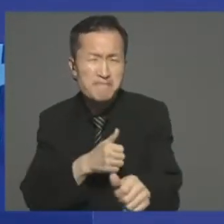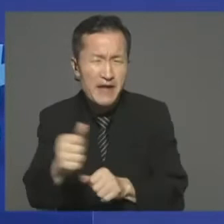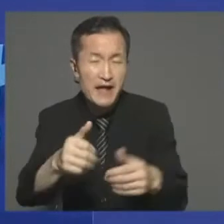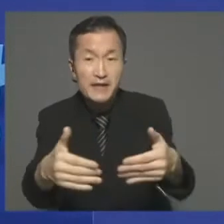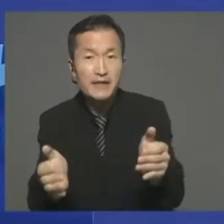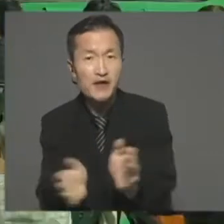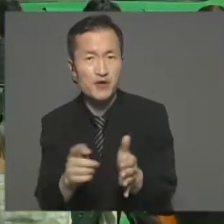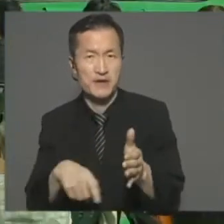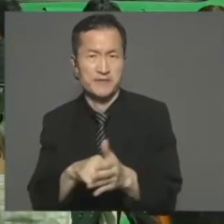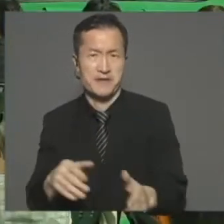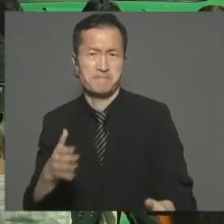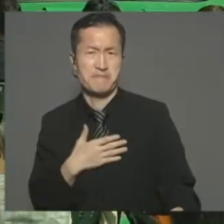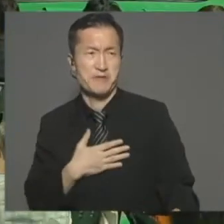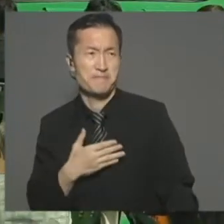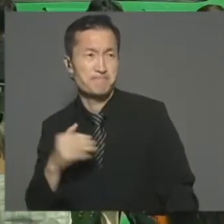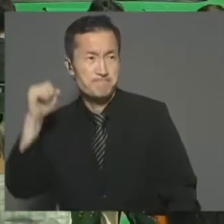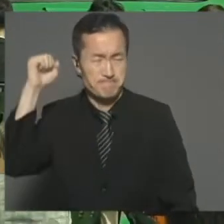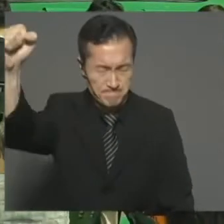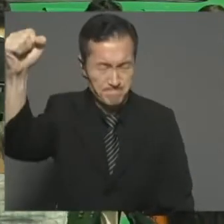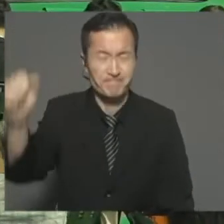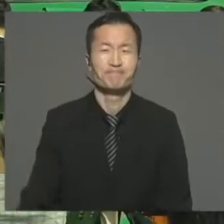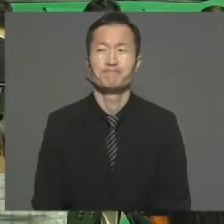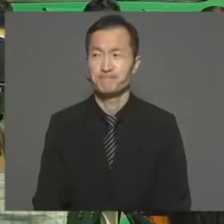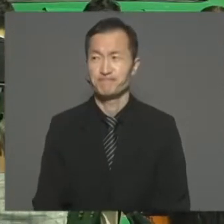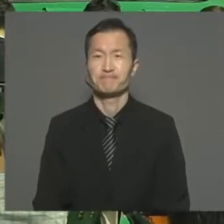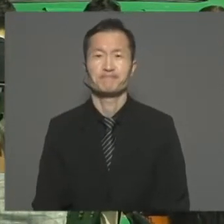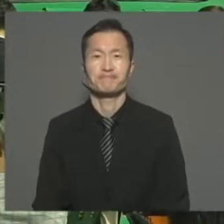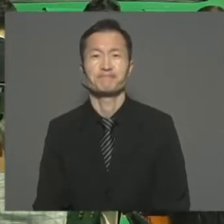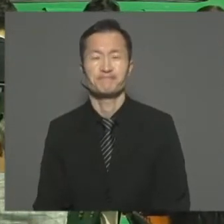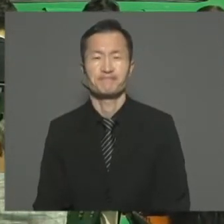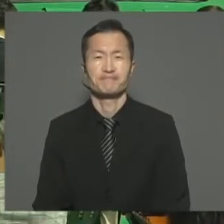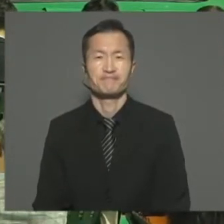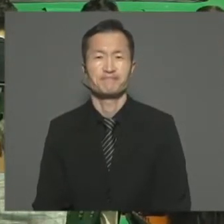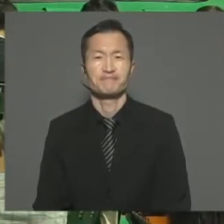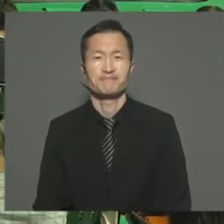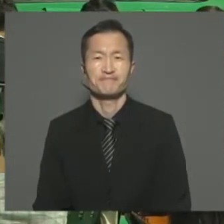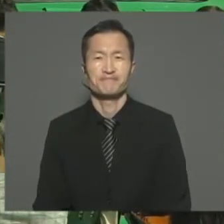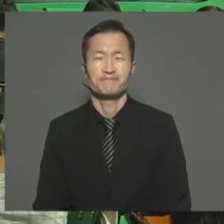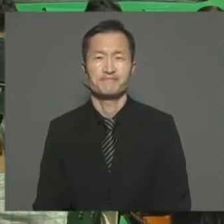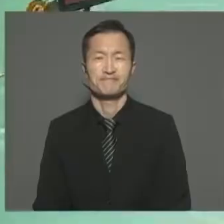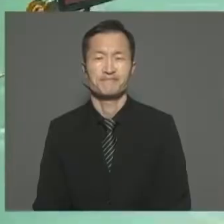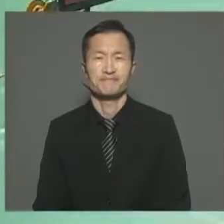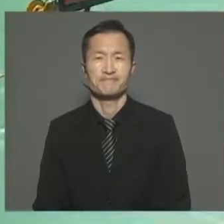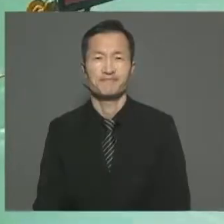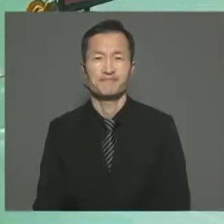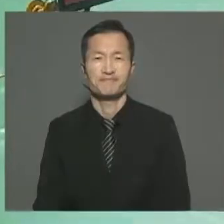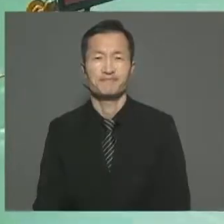함께 앞으로 나갑시다. 감사합니다. 네, 감사합니다. 여러분.